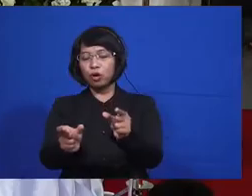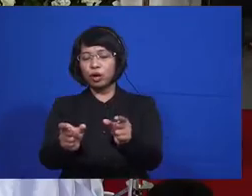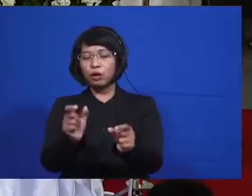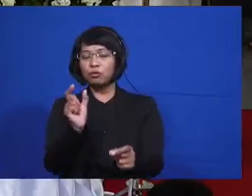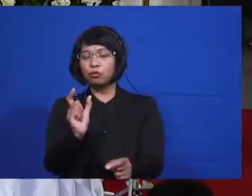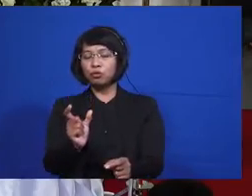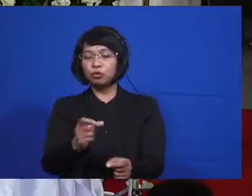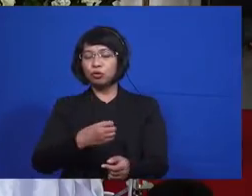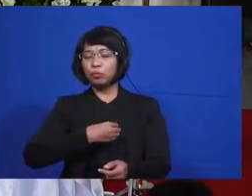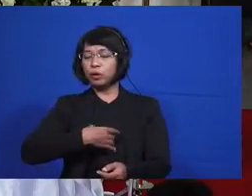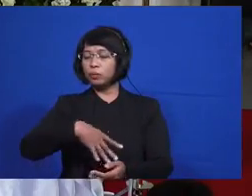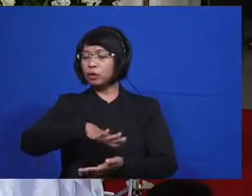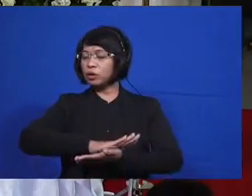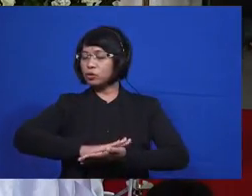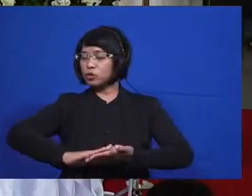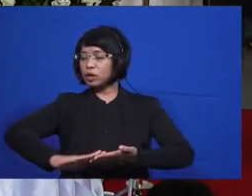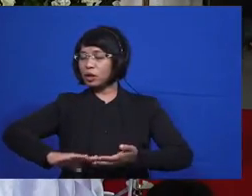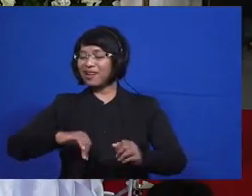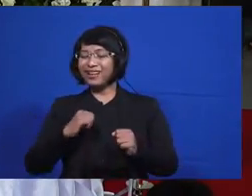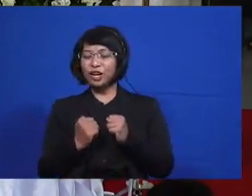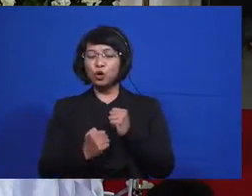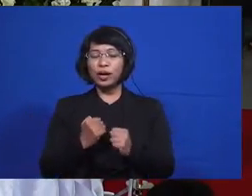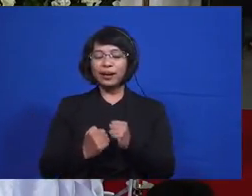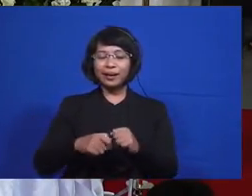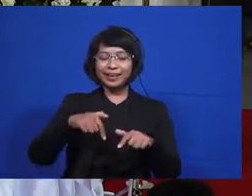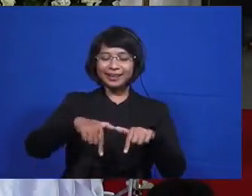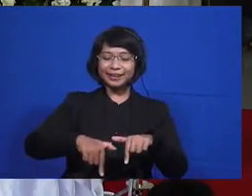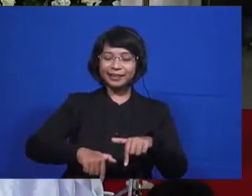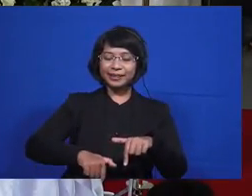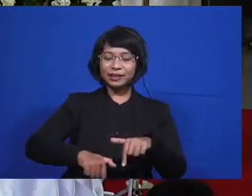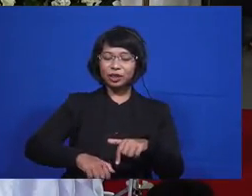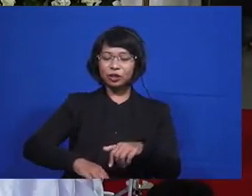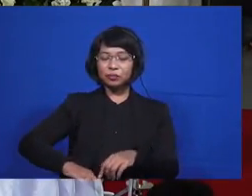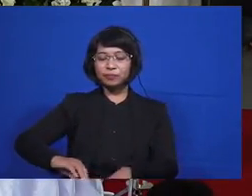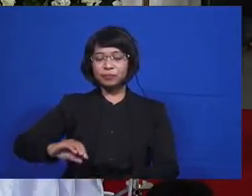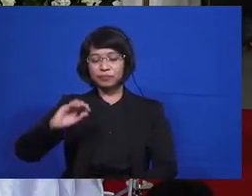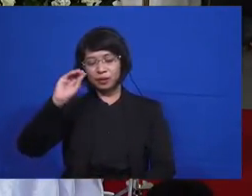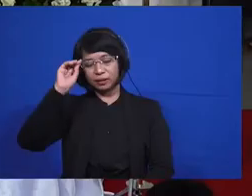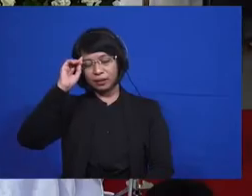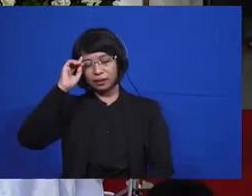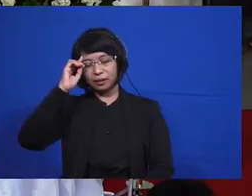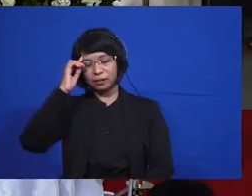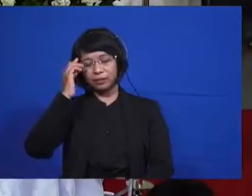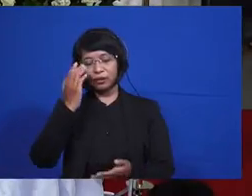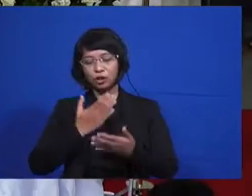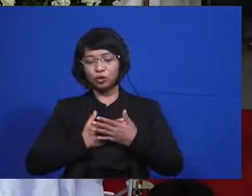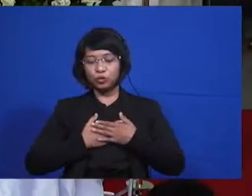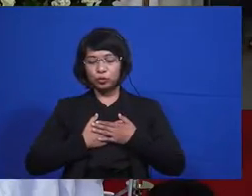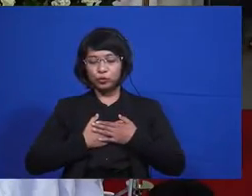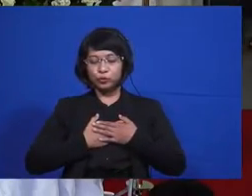demi pengampunan dosa. Lakukanlah ini sebagai kenangan akan darahku.